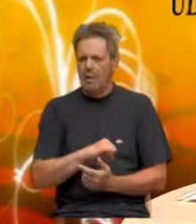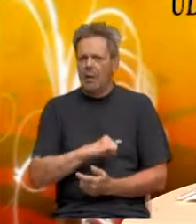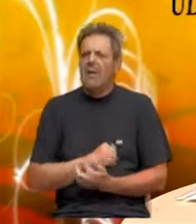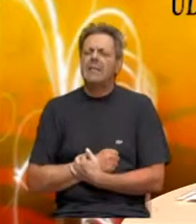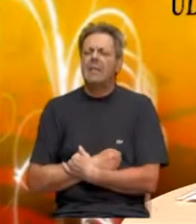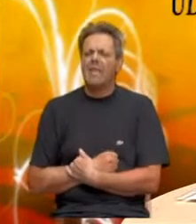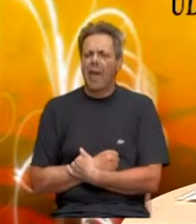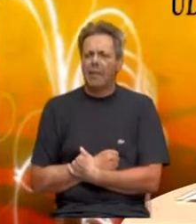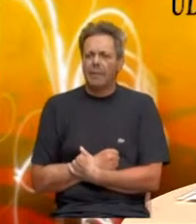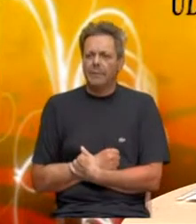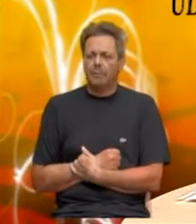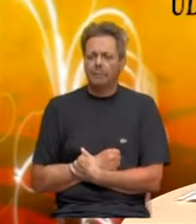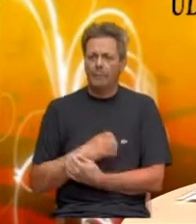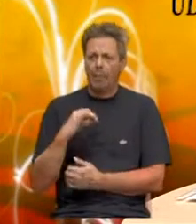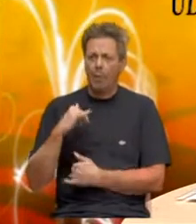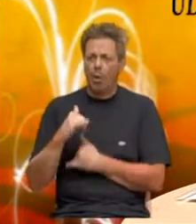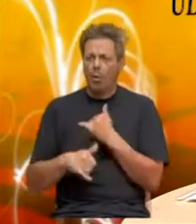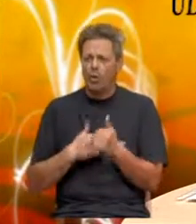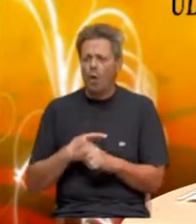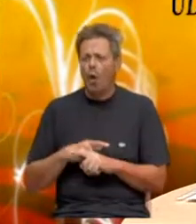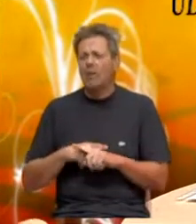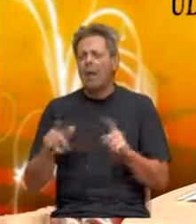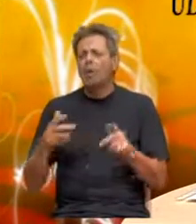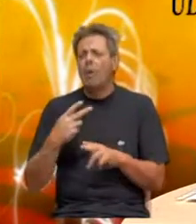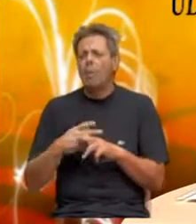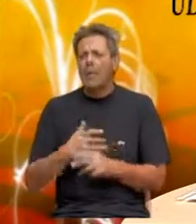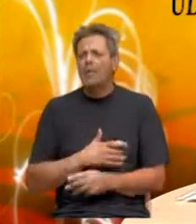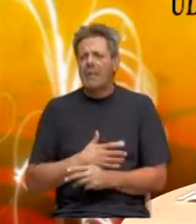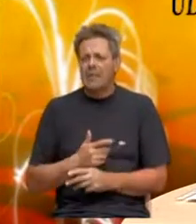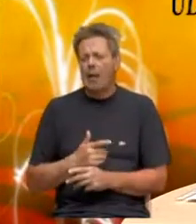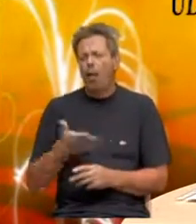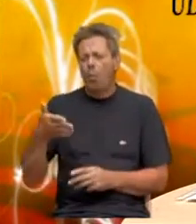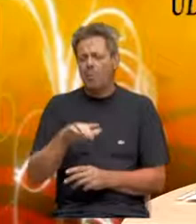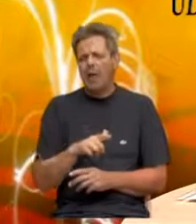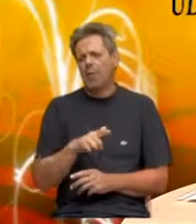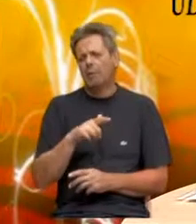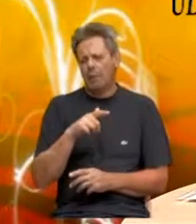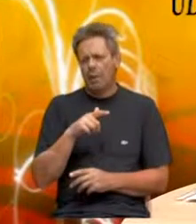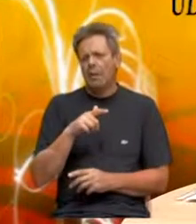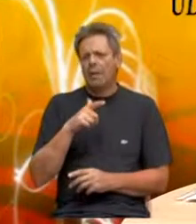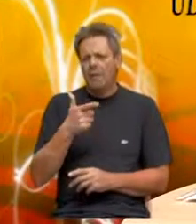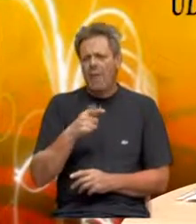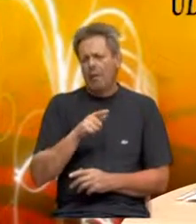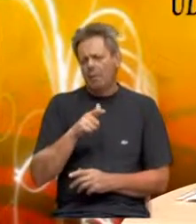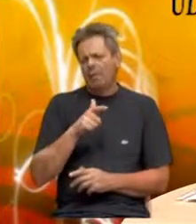miokarda. Godišnje od različitih bolesti srca umire, to smo rekli, između 2000 i 25000. Nemojmo biti među njima, molim